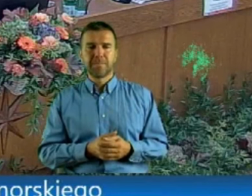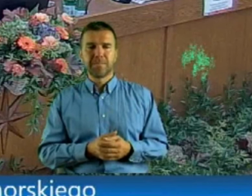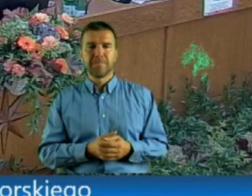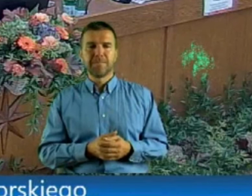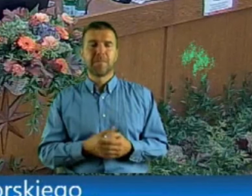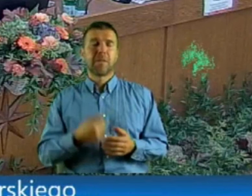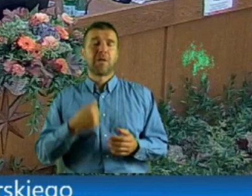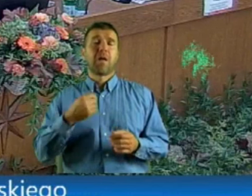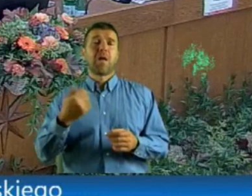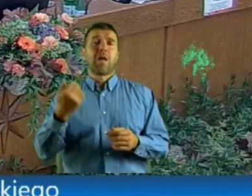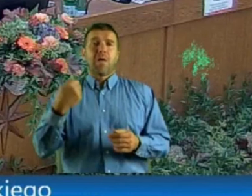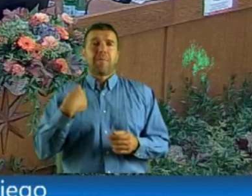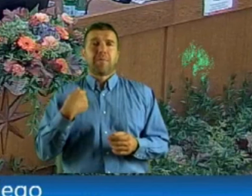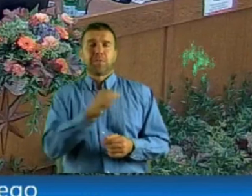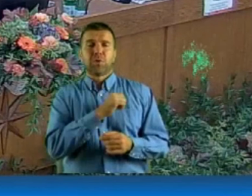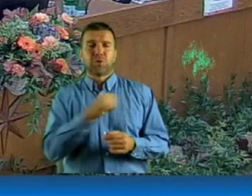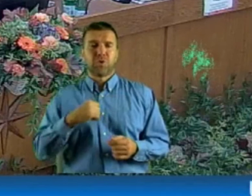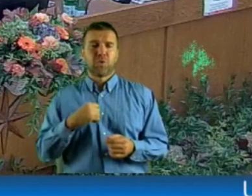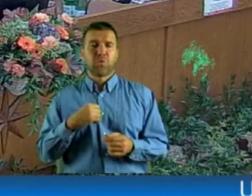do